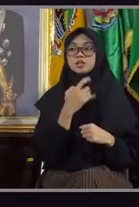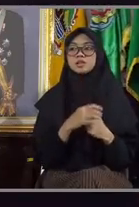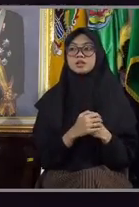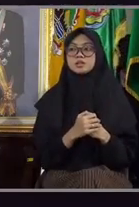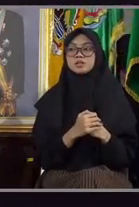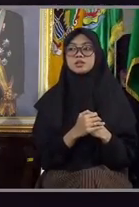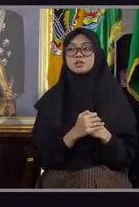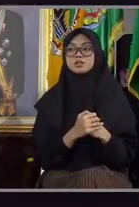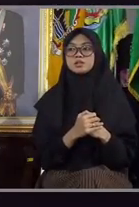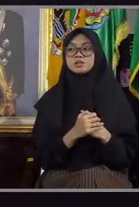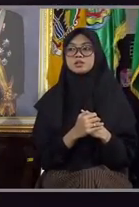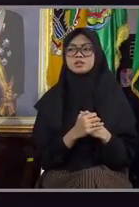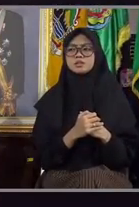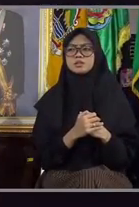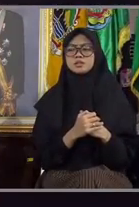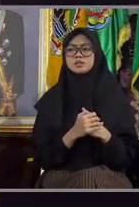fokus